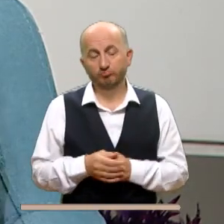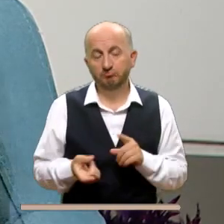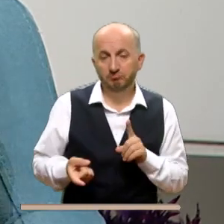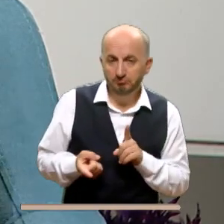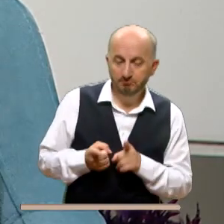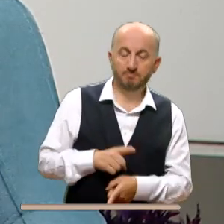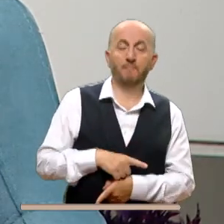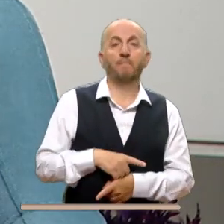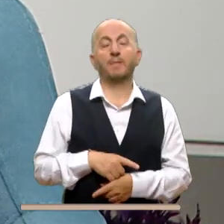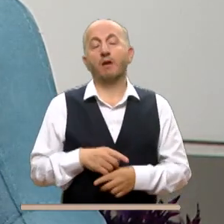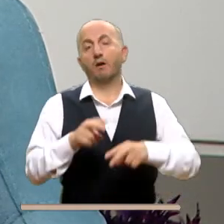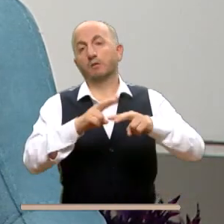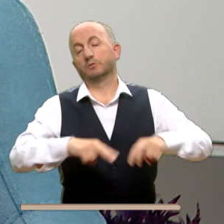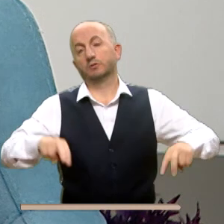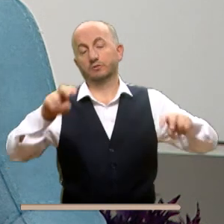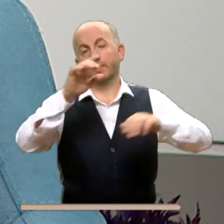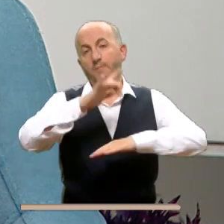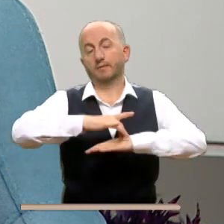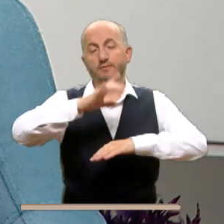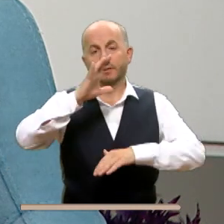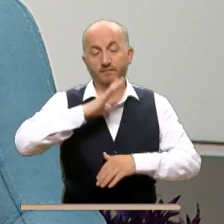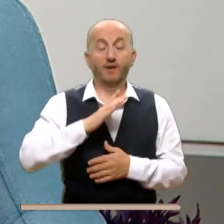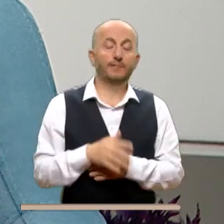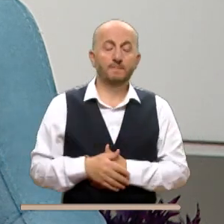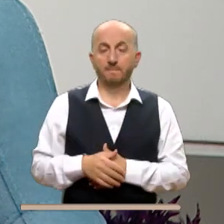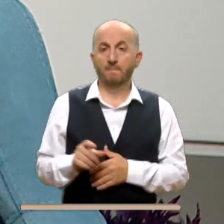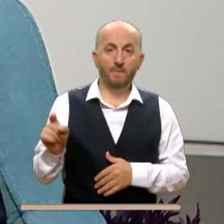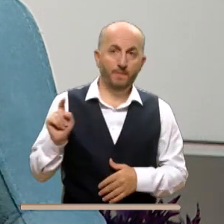çeşitli araştırma merkezleri var. Orada